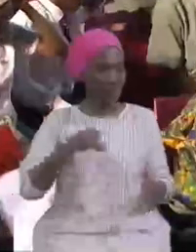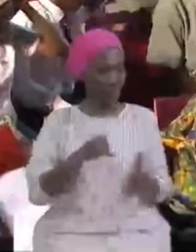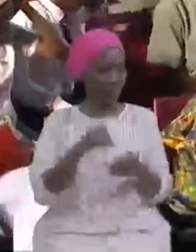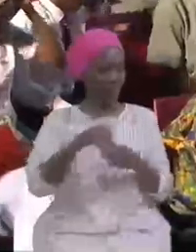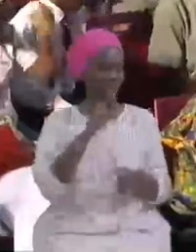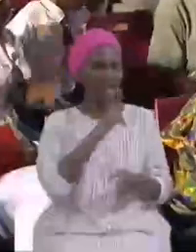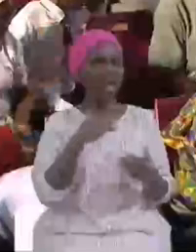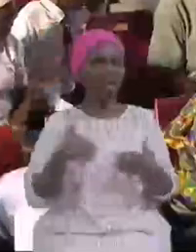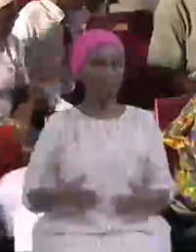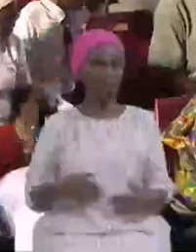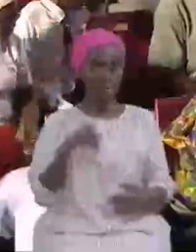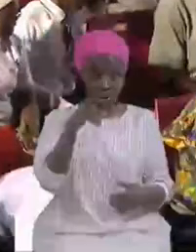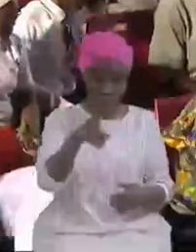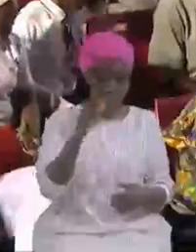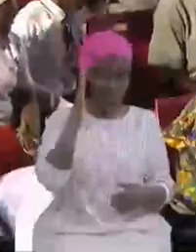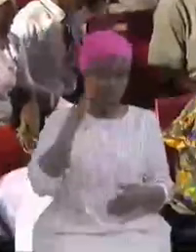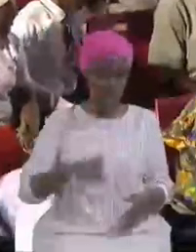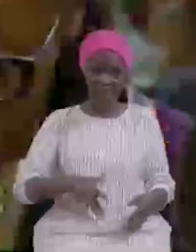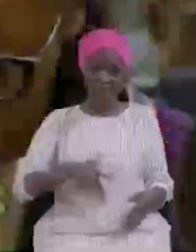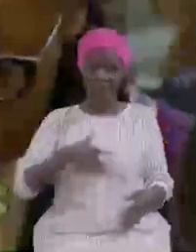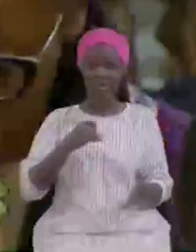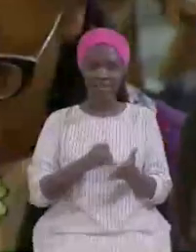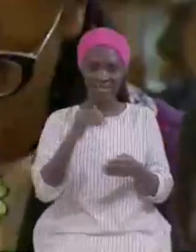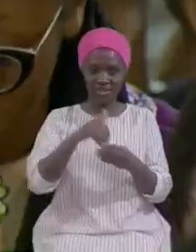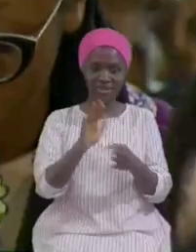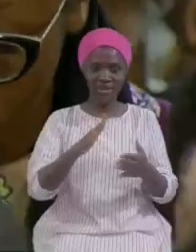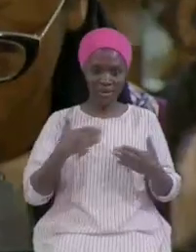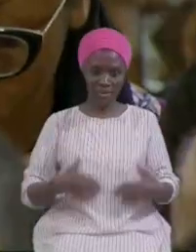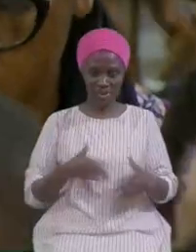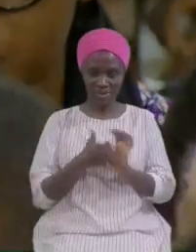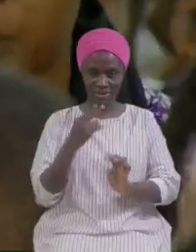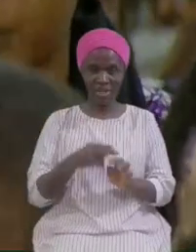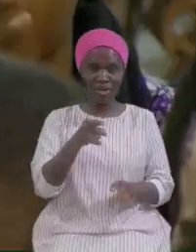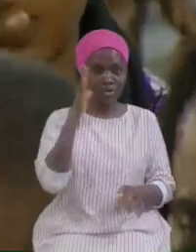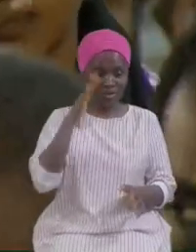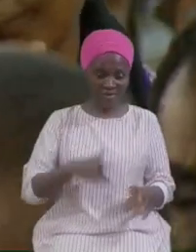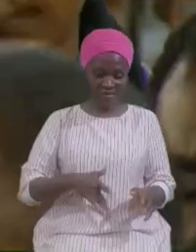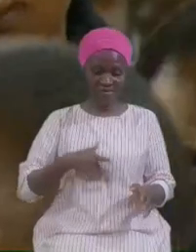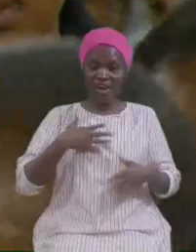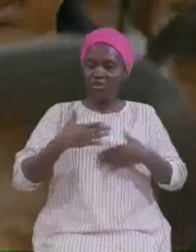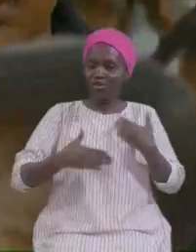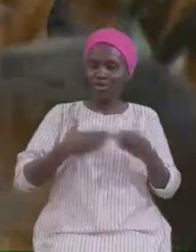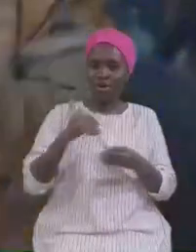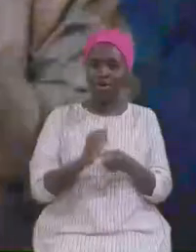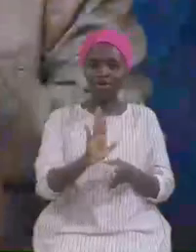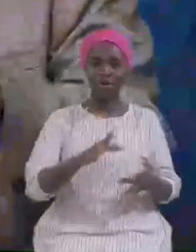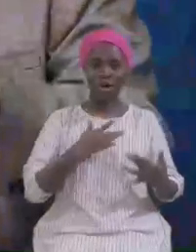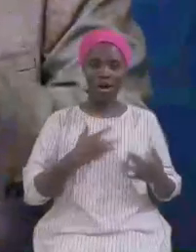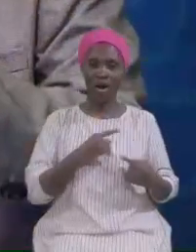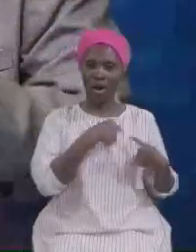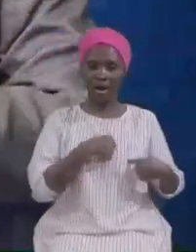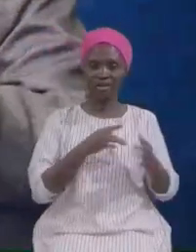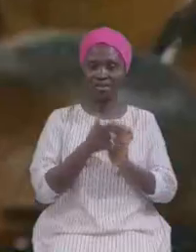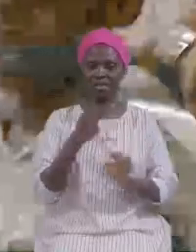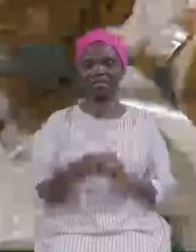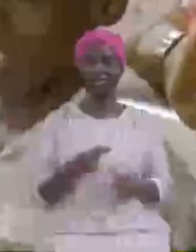ton corps. Tu vas sentir la joie dans ton cœur qu'elle était guérie. Je vais